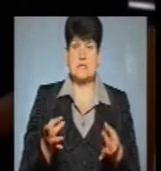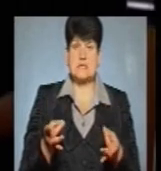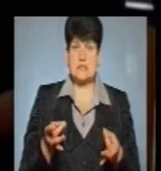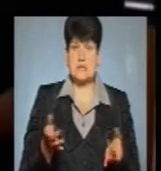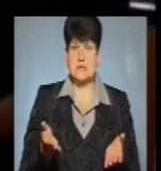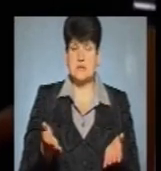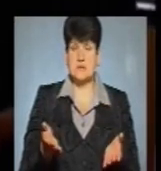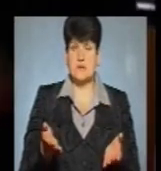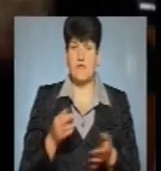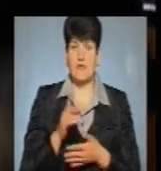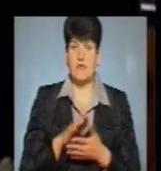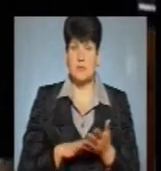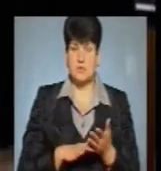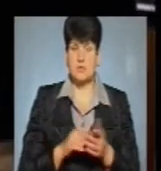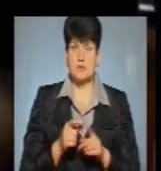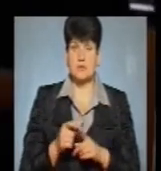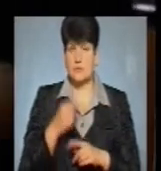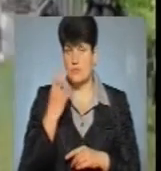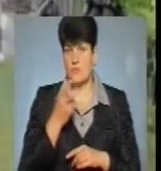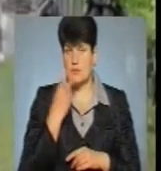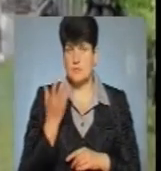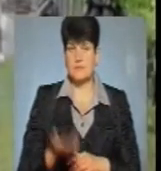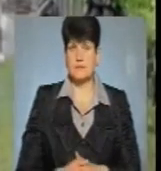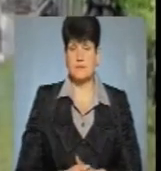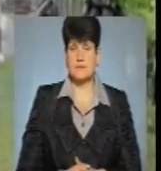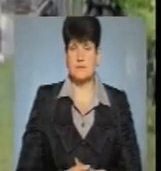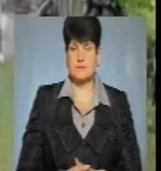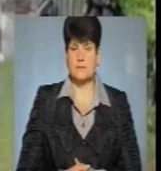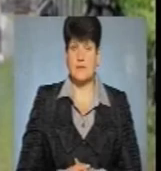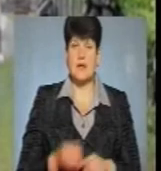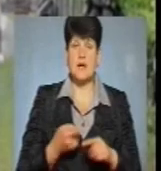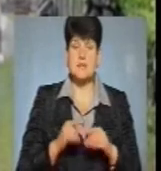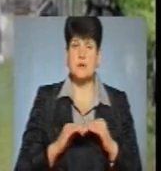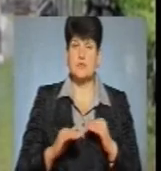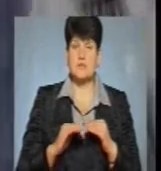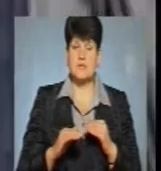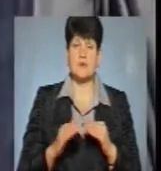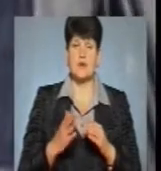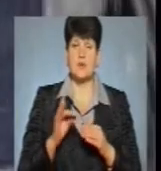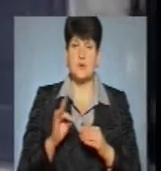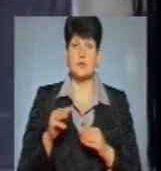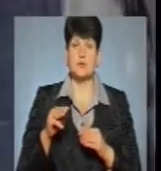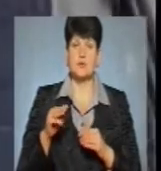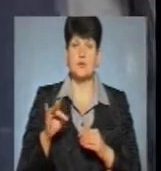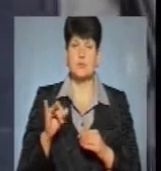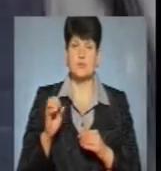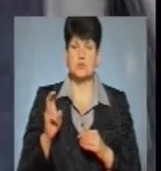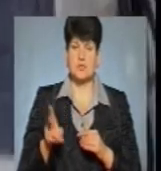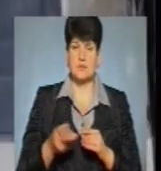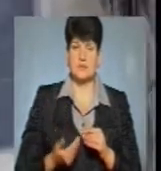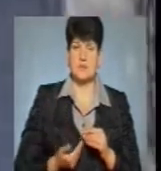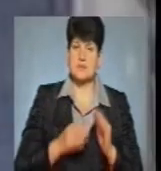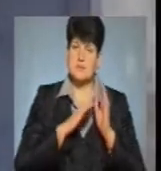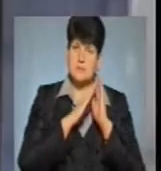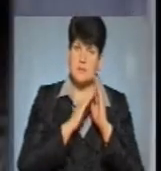Сирість. Вибачте за слово. Вонь, смердар. А це подвір'я Руслана Трушака в Коробці. Каже, досі ночував на горищі.